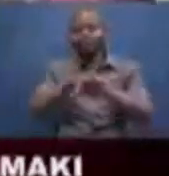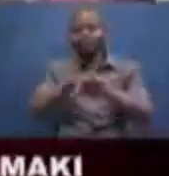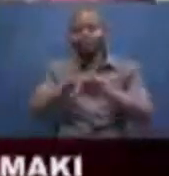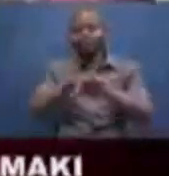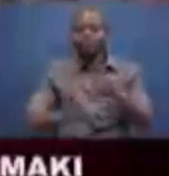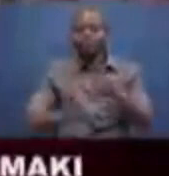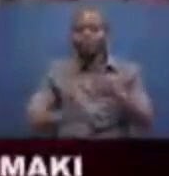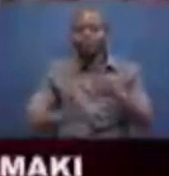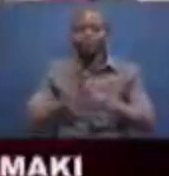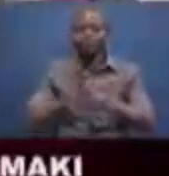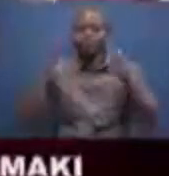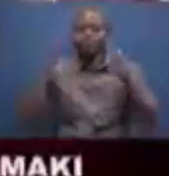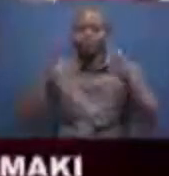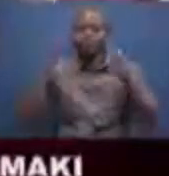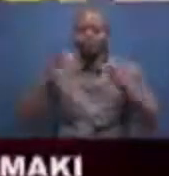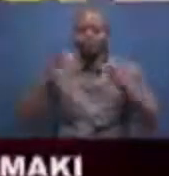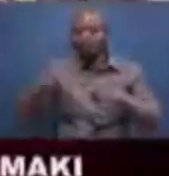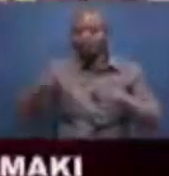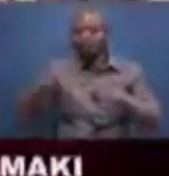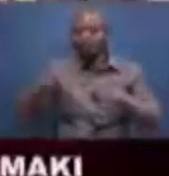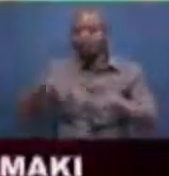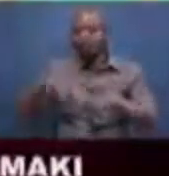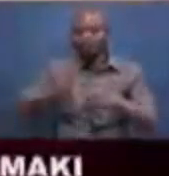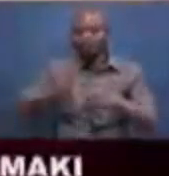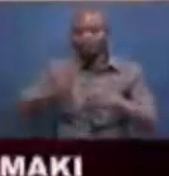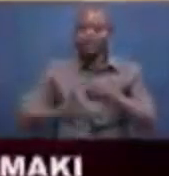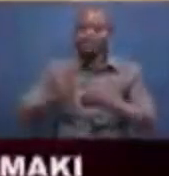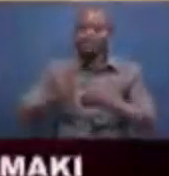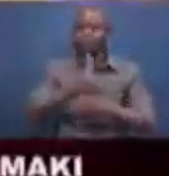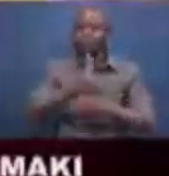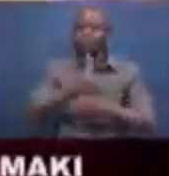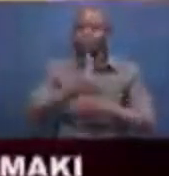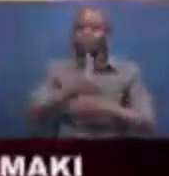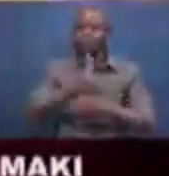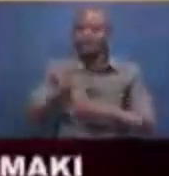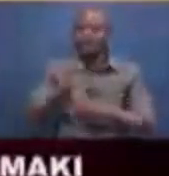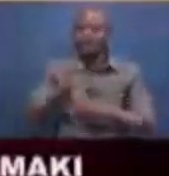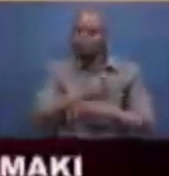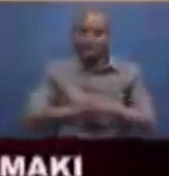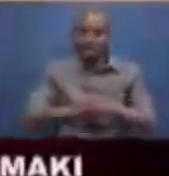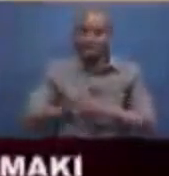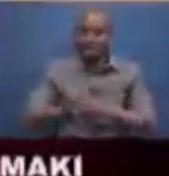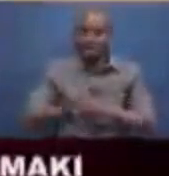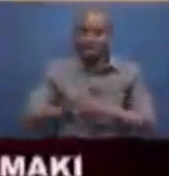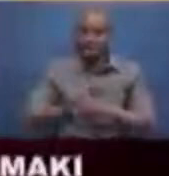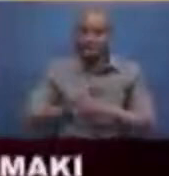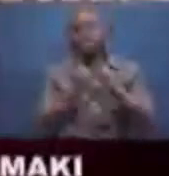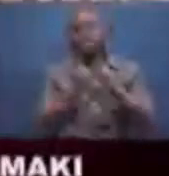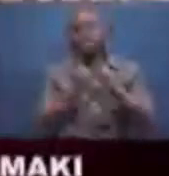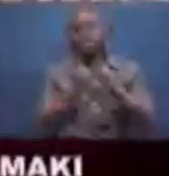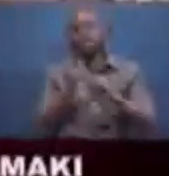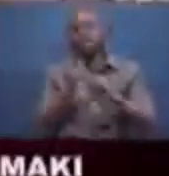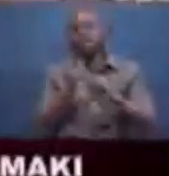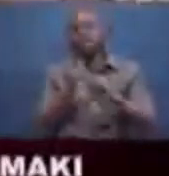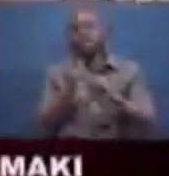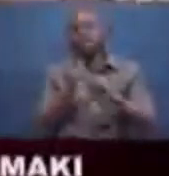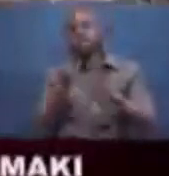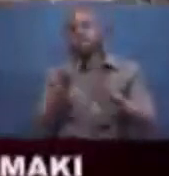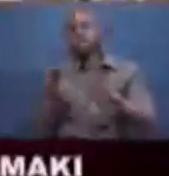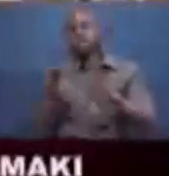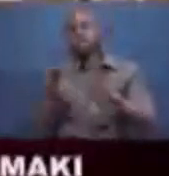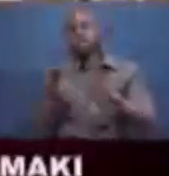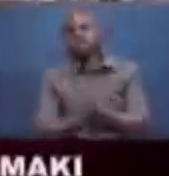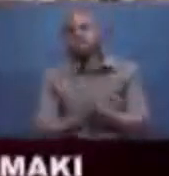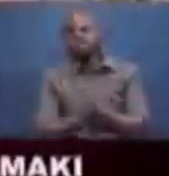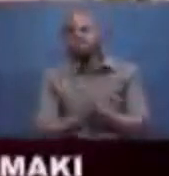serikali kupitia Wizara ya Mifugo na Uvuvi katika kata Mpitimbi, halmashauri ya wilaya Songea, tarehe 14 mwezi wa 7